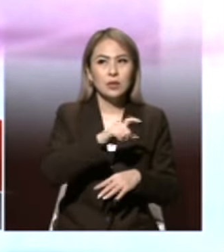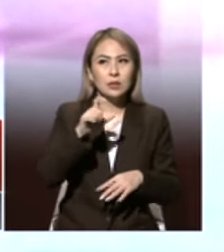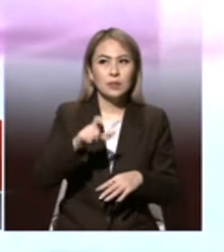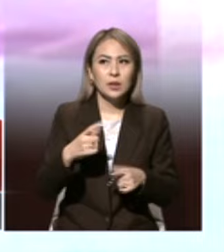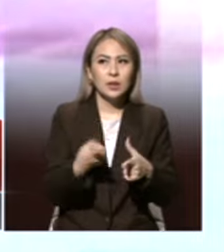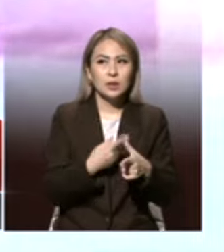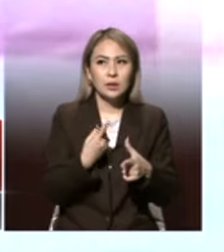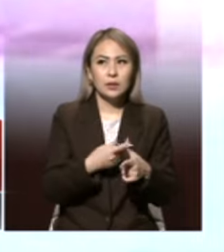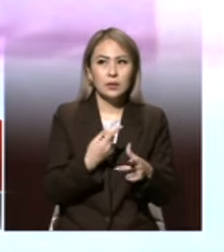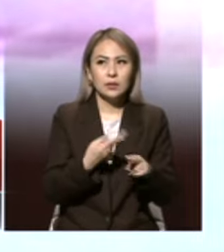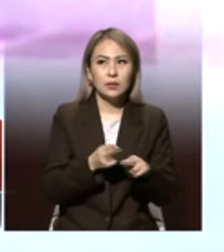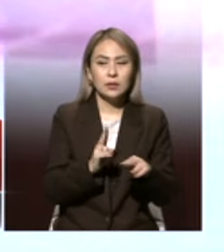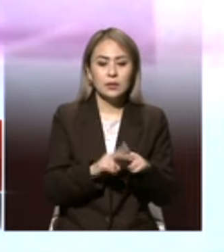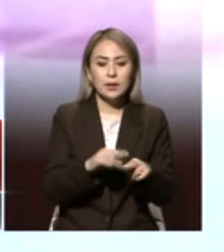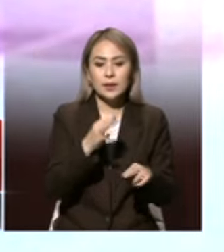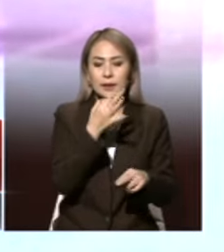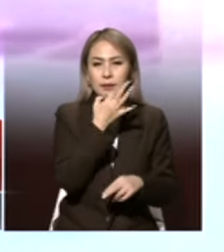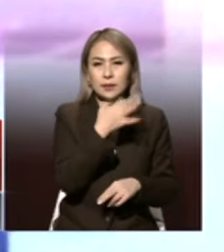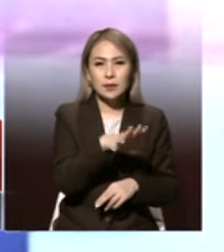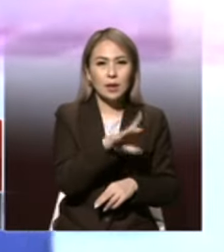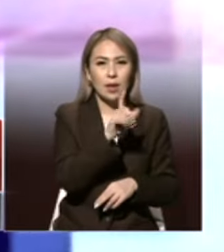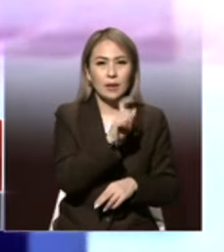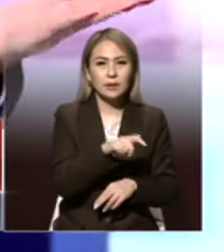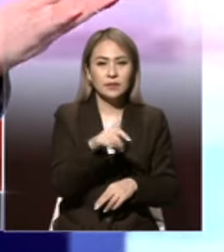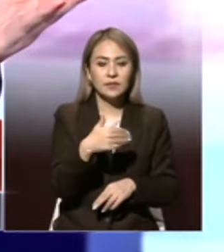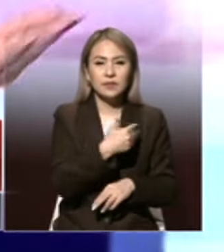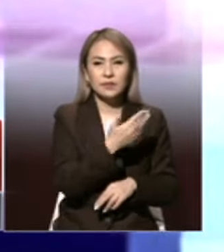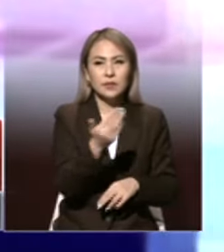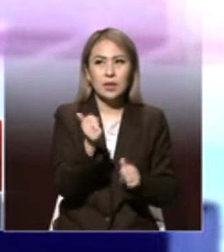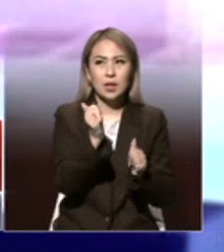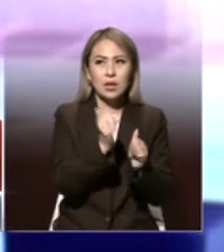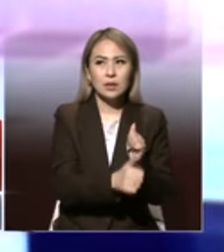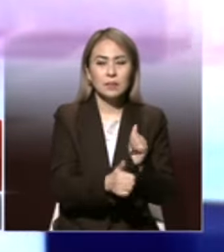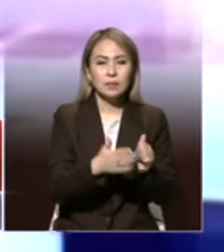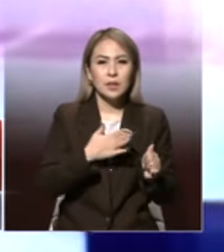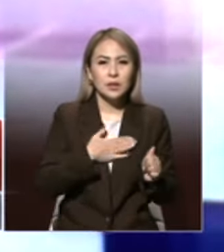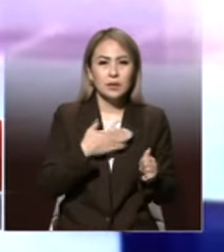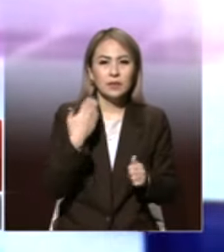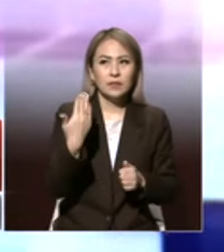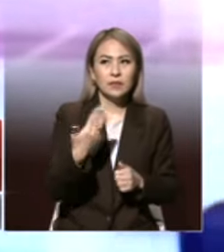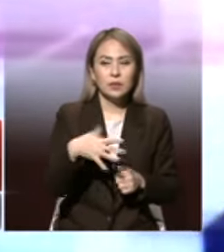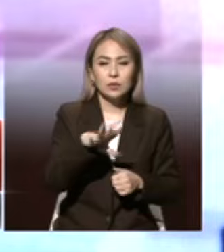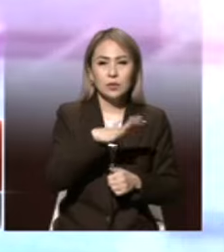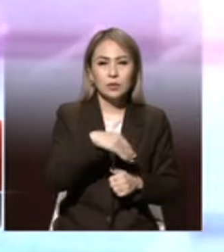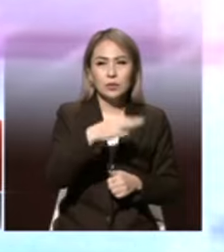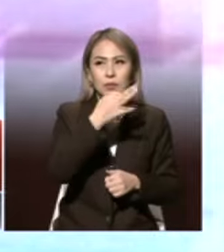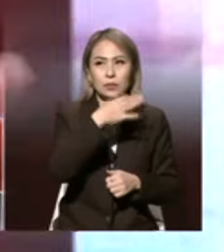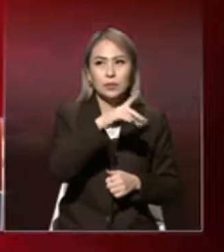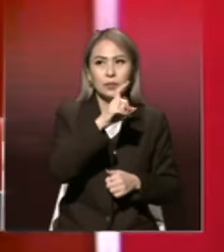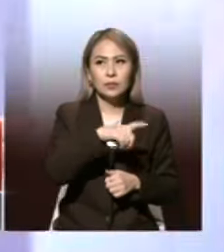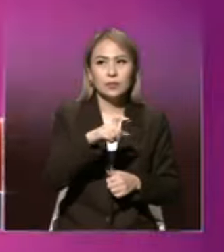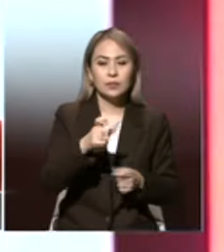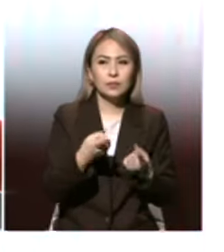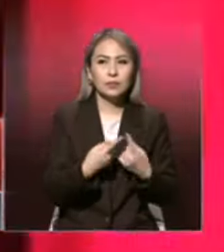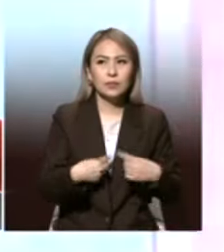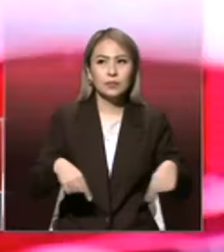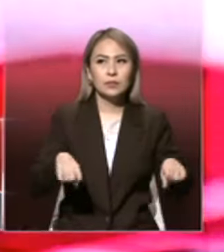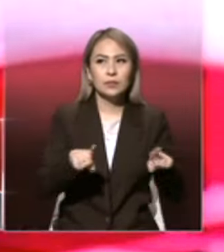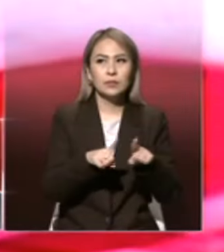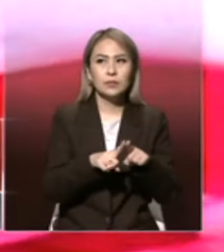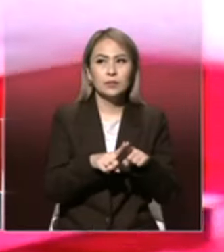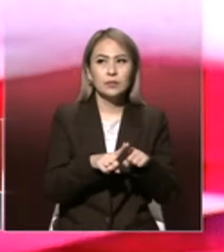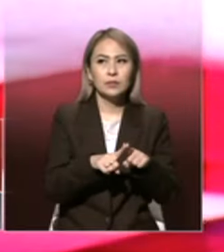деген. Яғни кез келген азамат, сіздердің әрқайсыларыңыз, мен, барлық кез келген азамат, қоғам